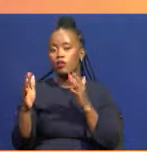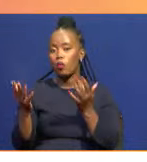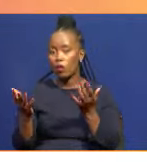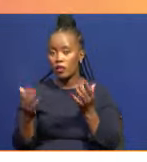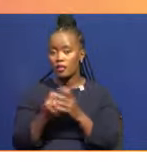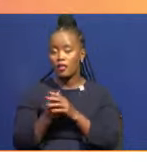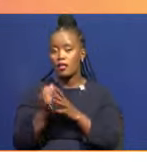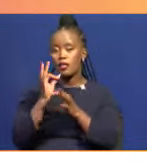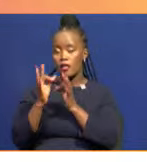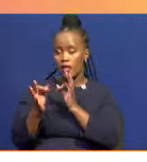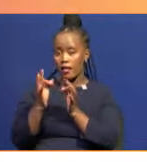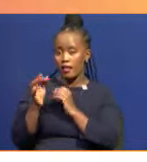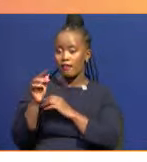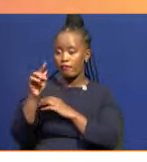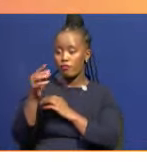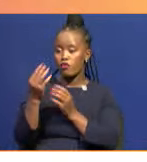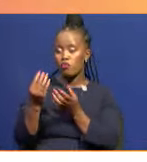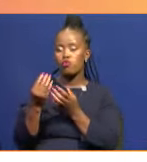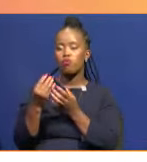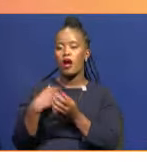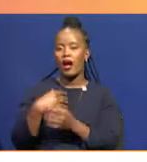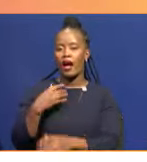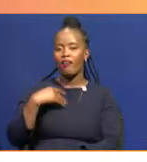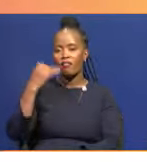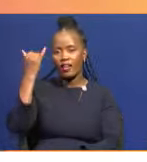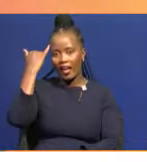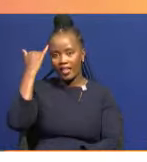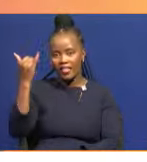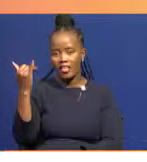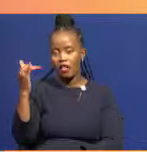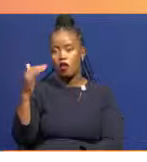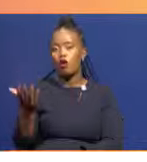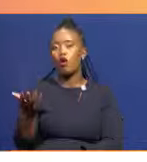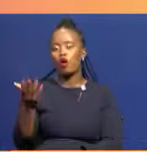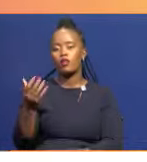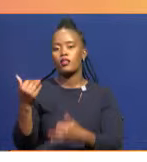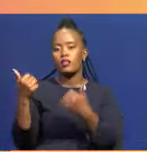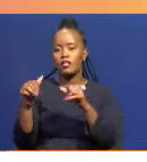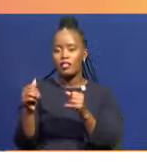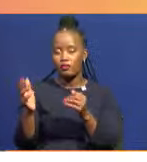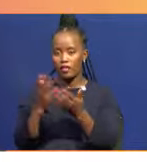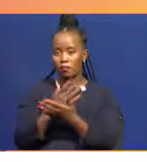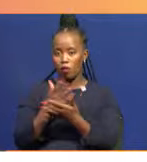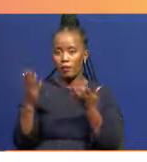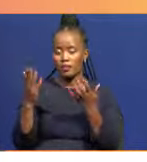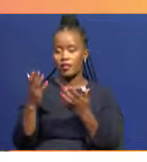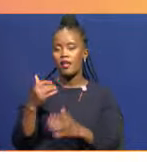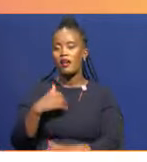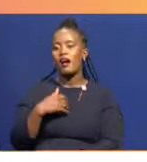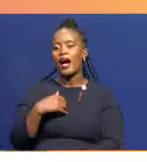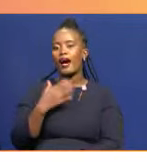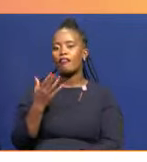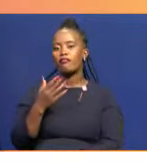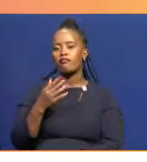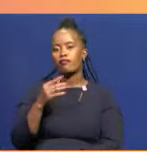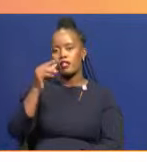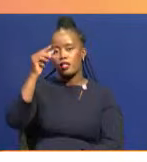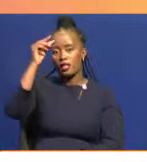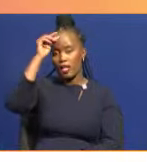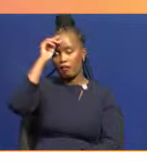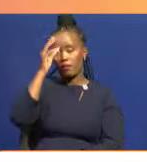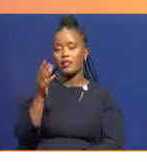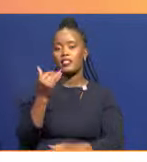ukiweza kumbuni idea ama bidhaa fulani, kuna lile shirika la serikali ambalo linavaa